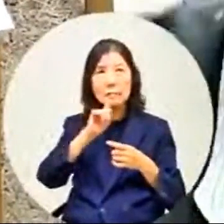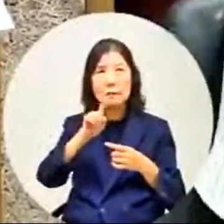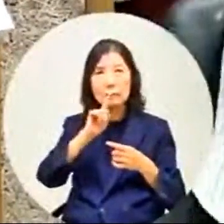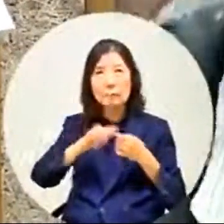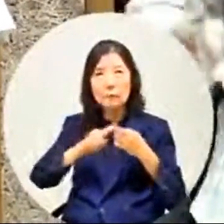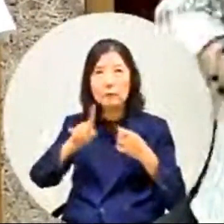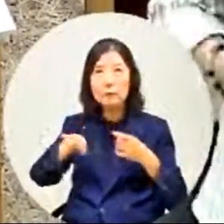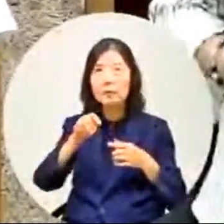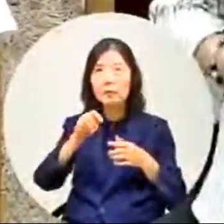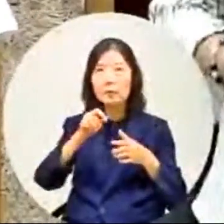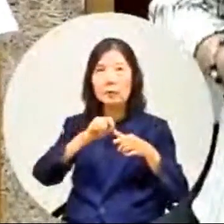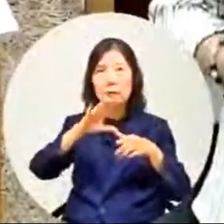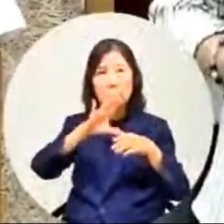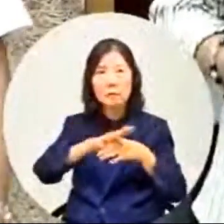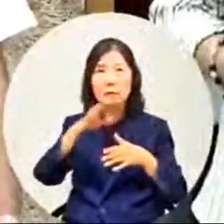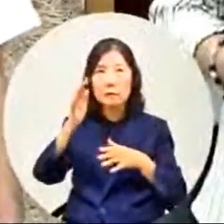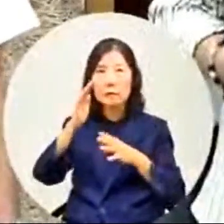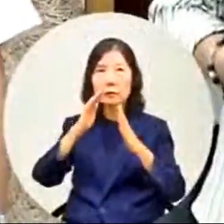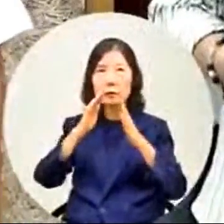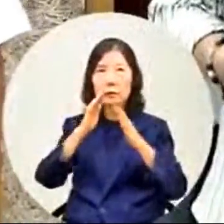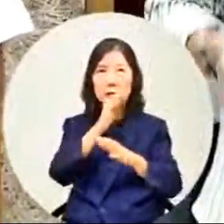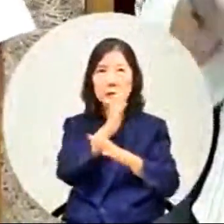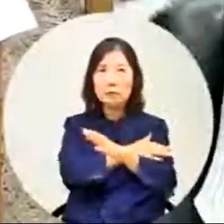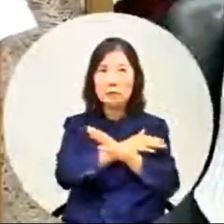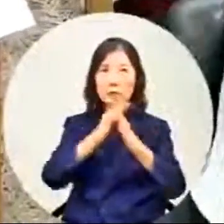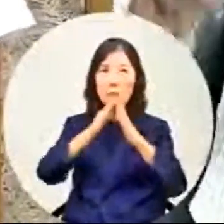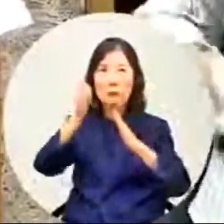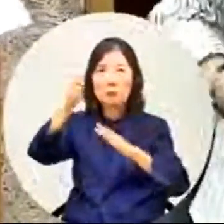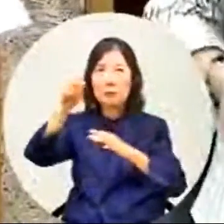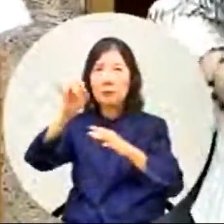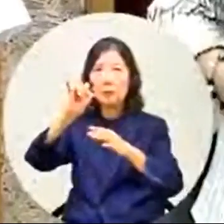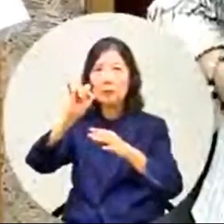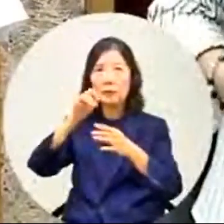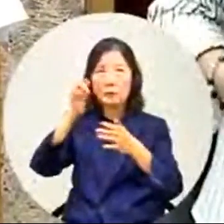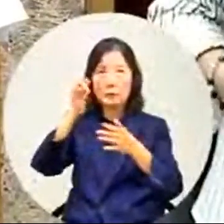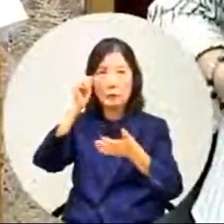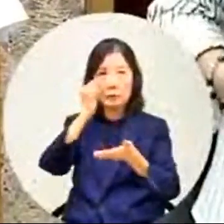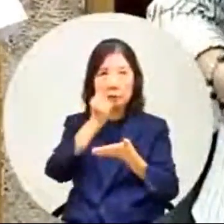甲章的。 好，是不是陈局市长盖的章嘛？是或不是？